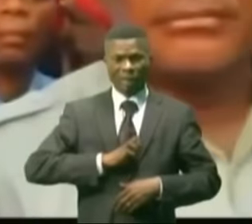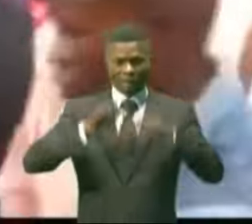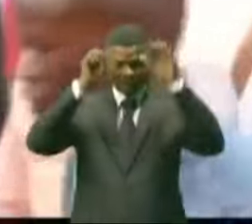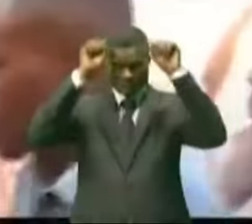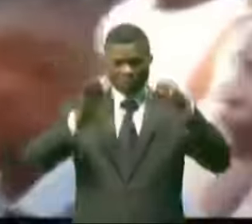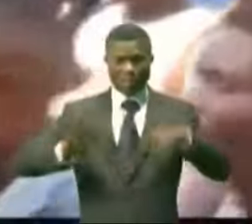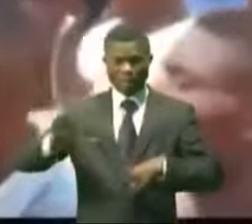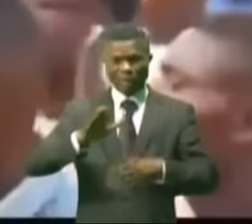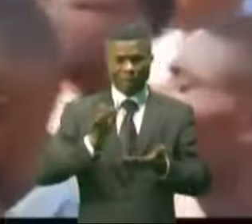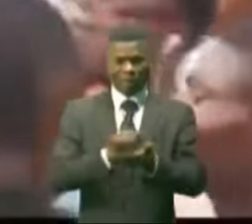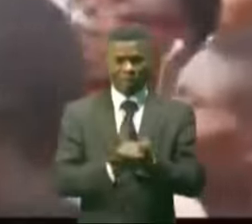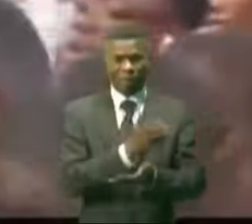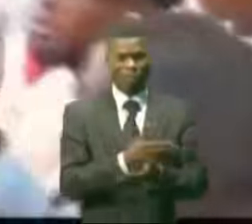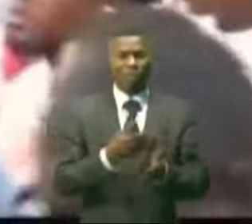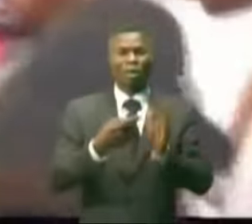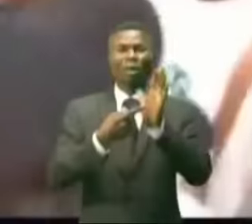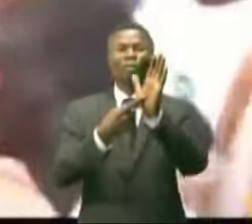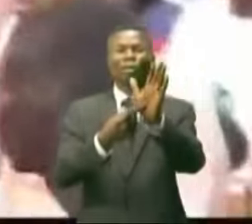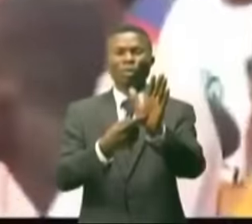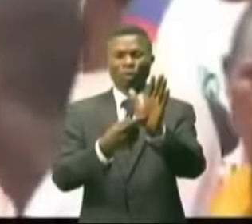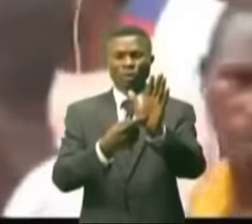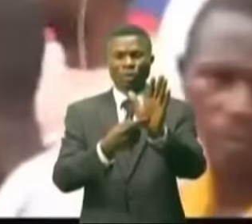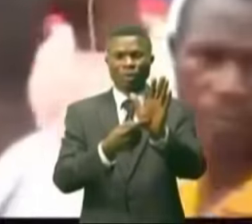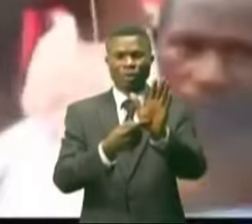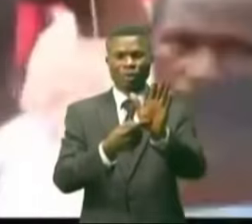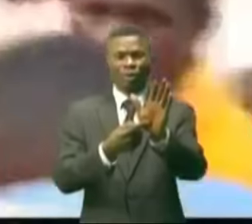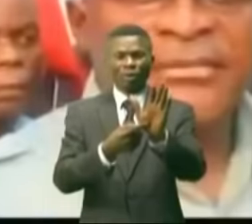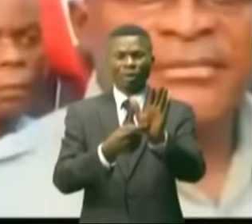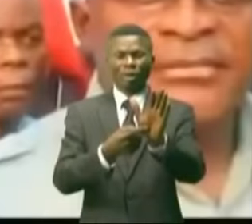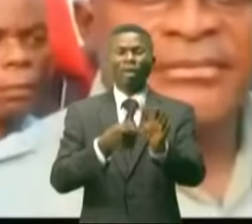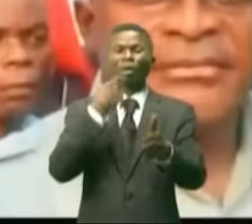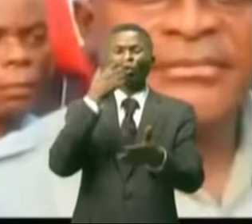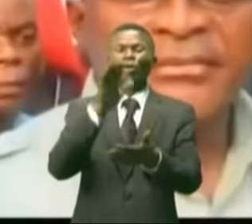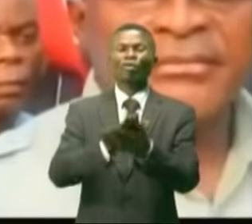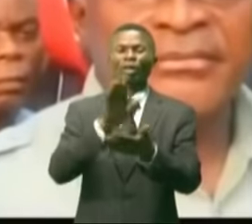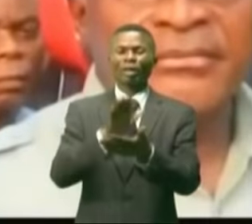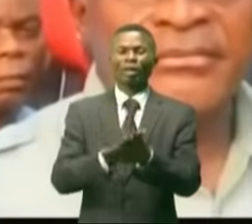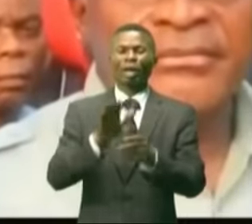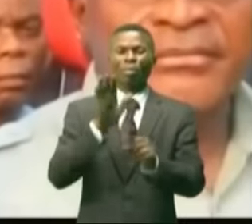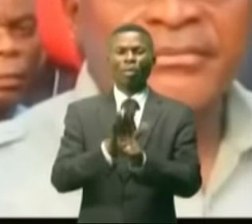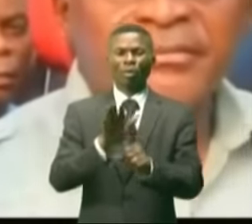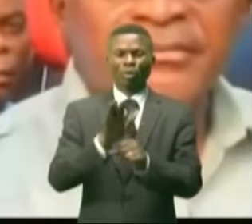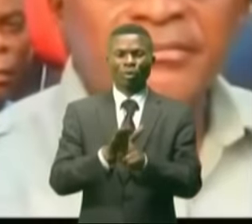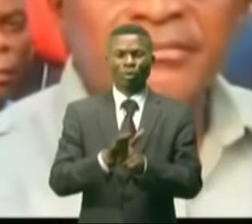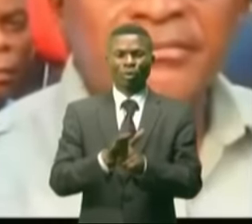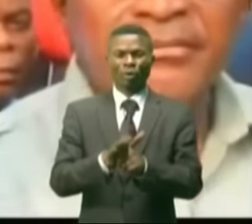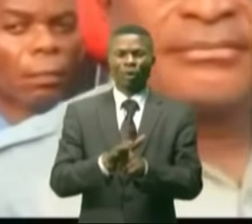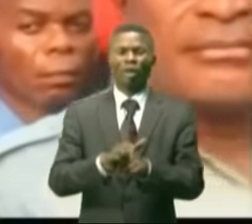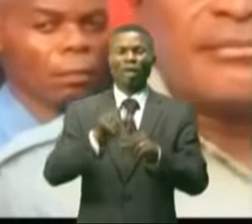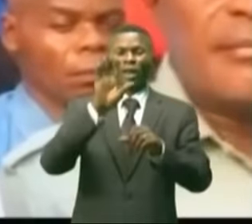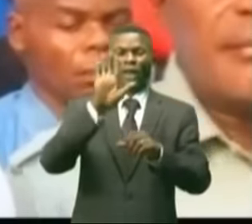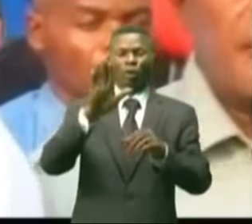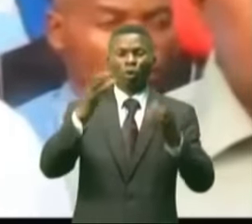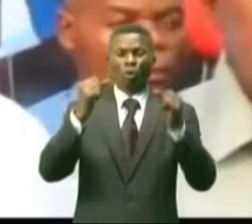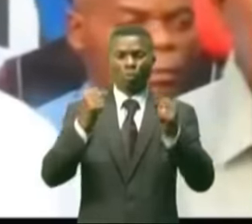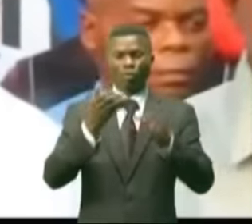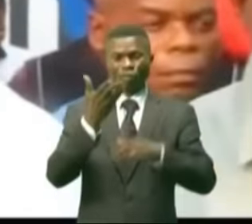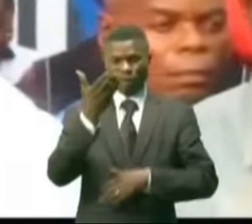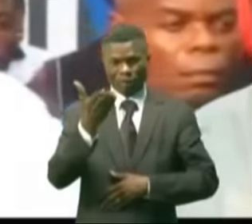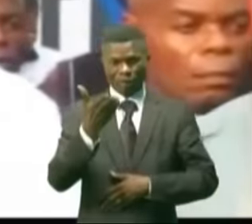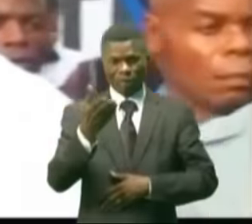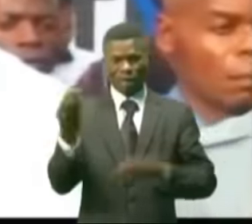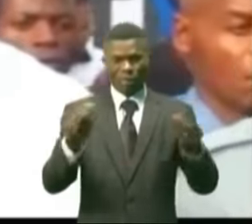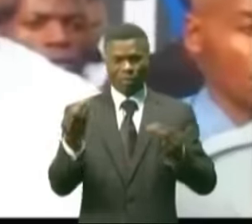l'État, présentons nos sincères remerciements à votre haute autorité pour